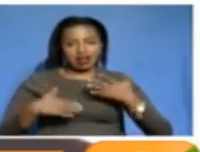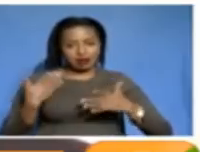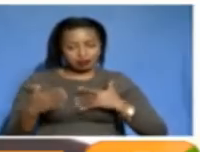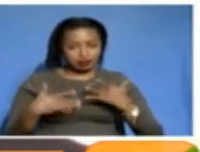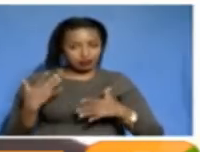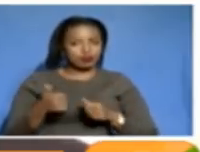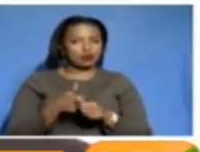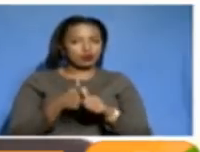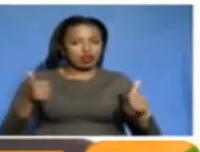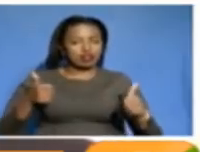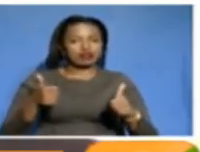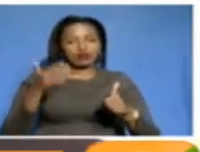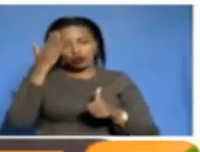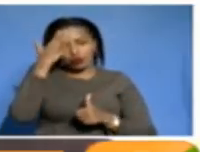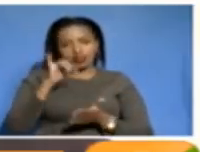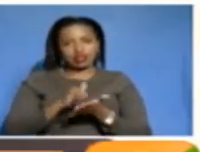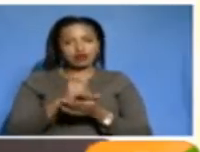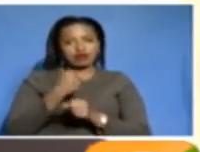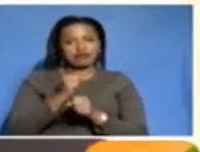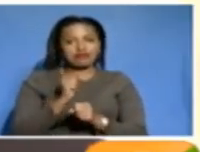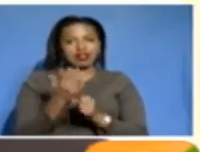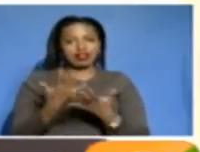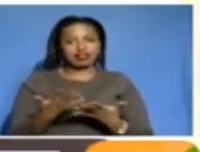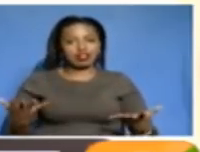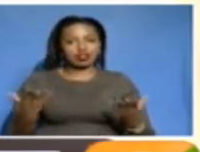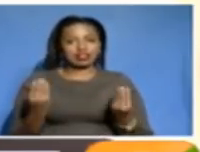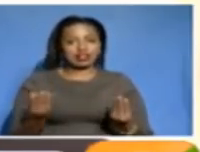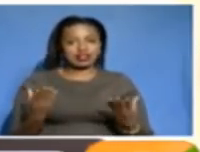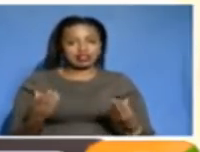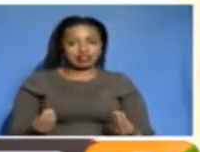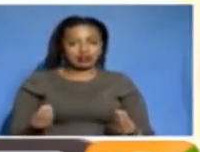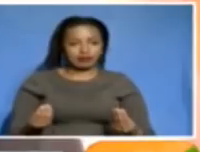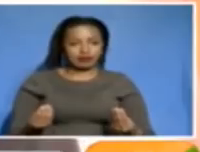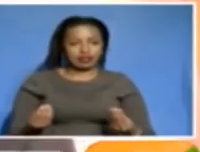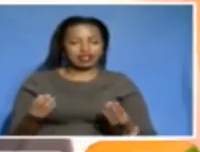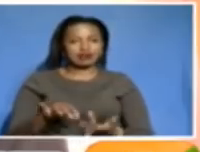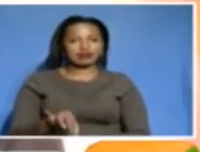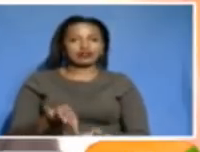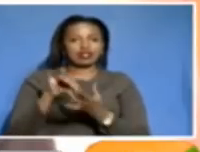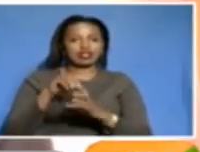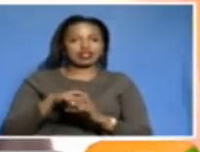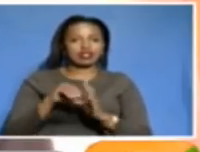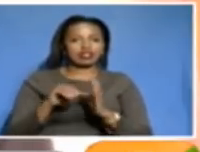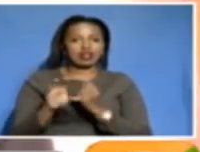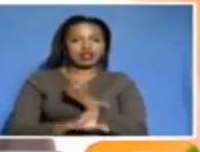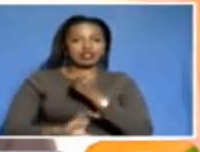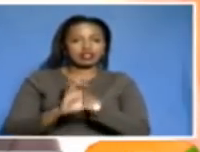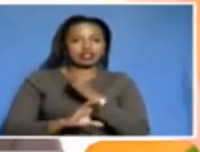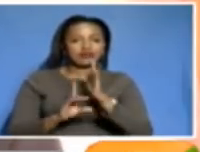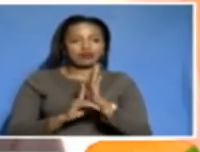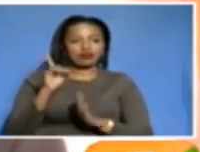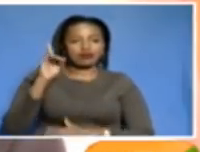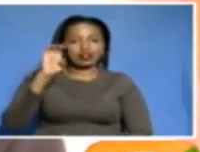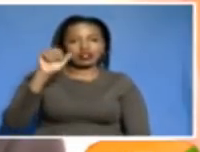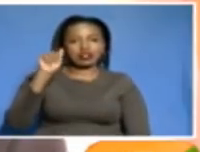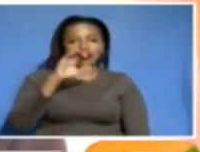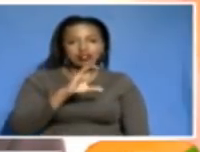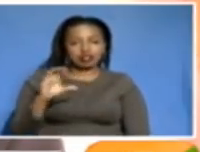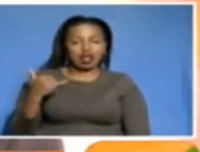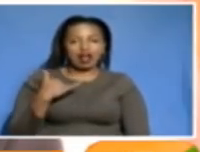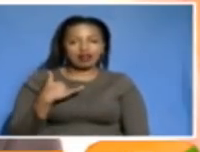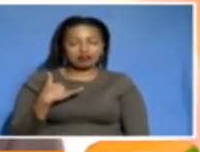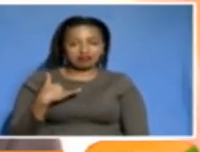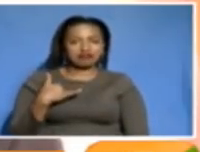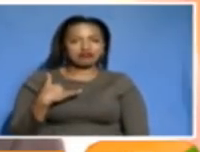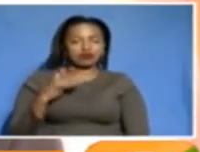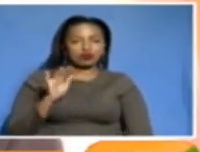tukijua itarahisisha maendeleo ya eneo hii. EAC has recorded tremendous achievements